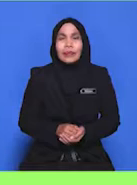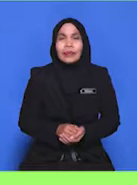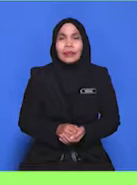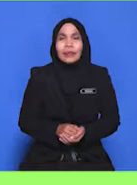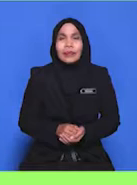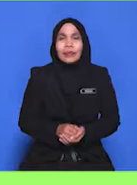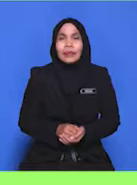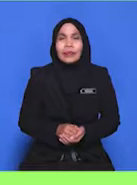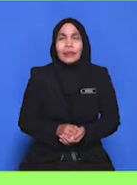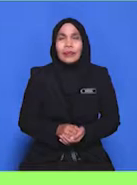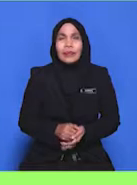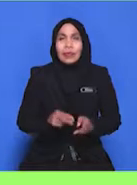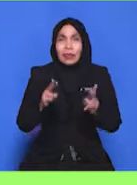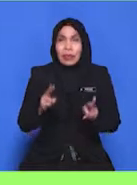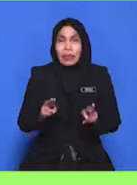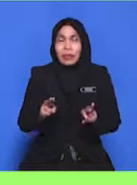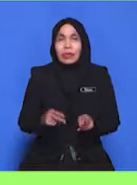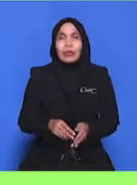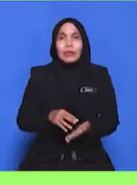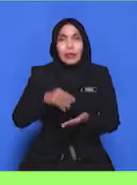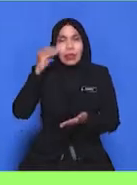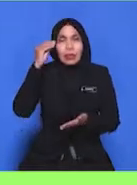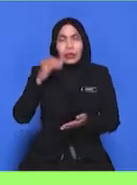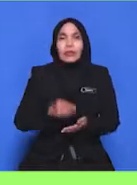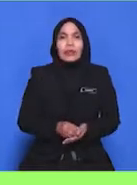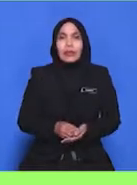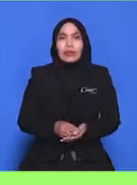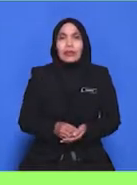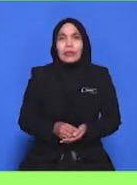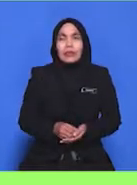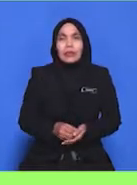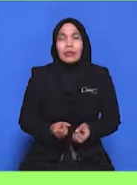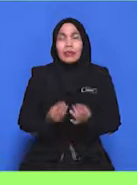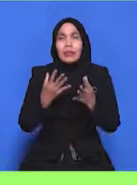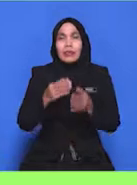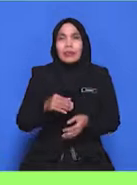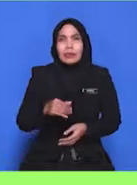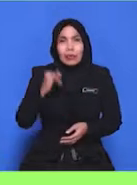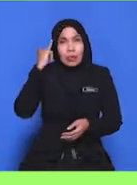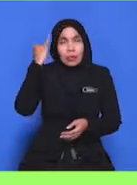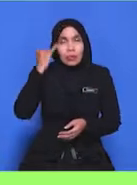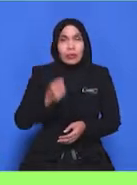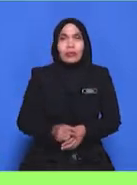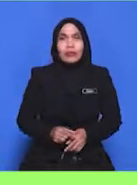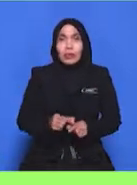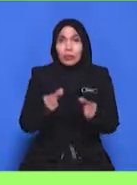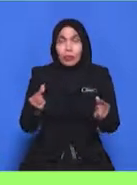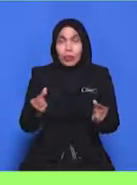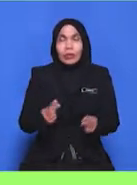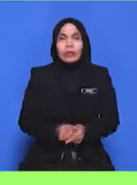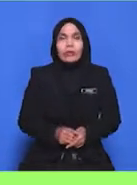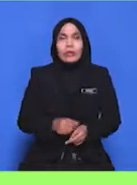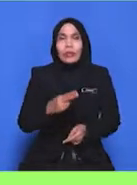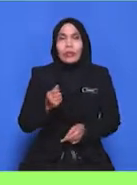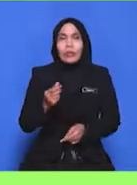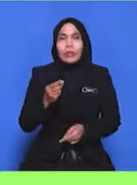Agar rakyat menguasai pelbagai ilmu nakli seperti Al-Quran, tafsir,